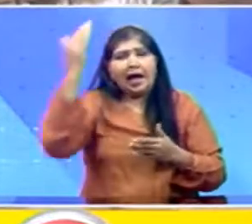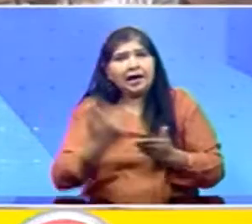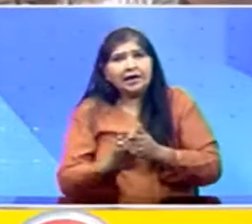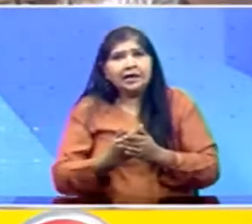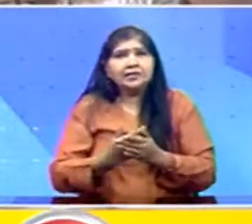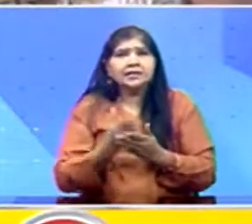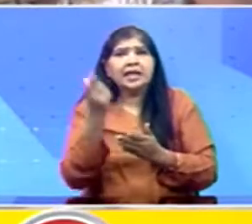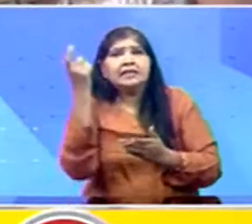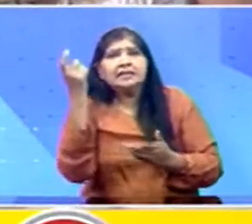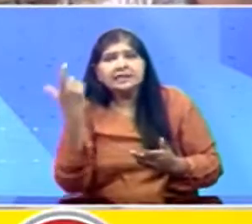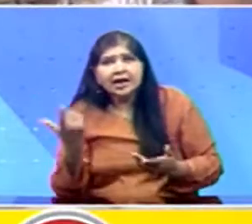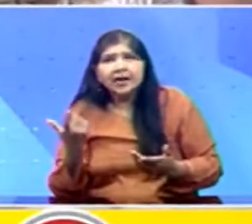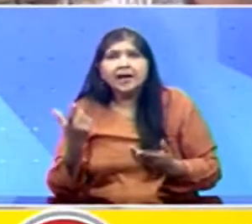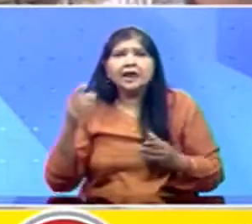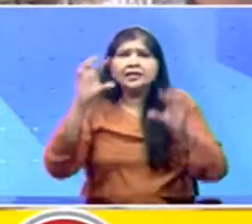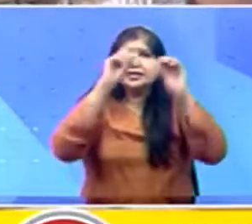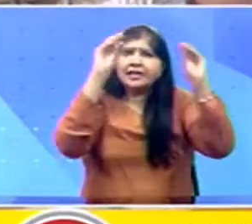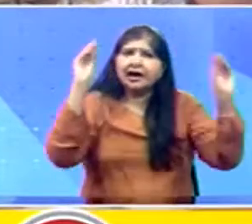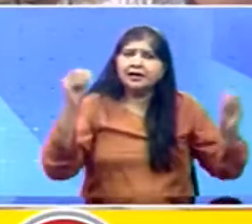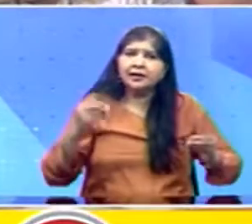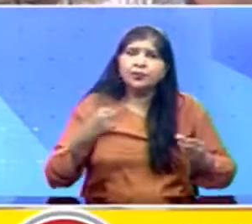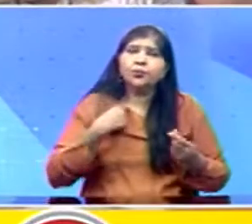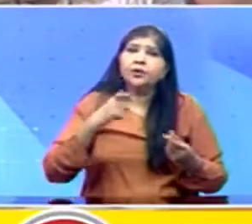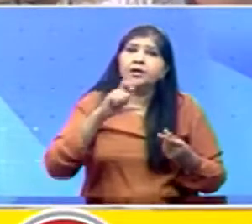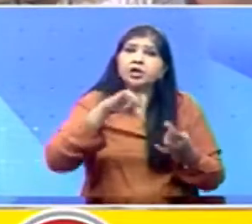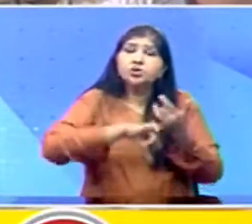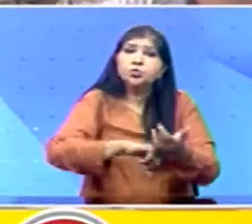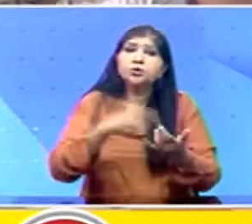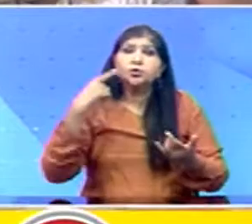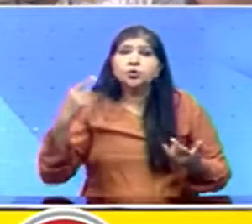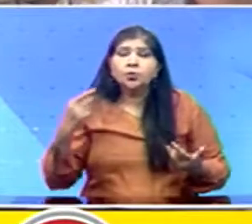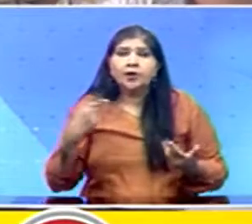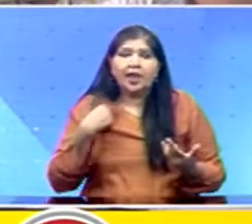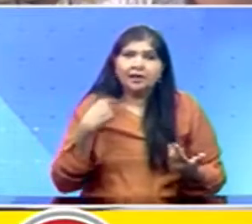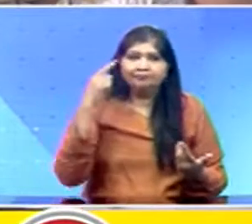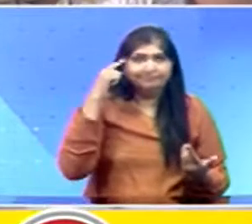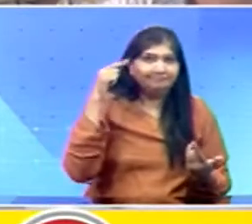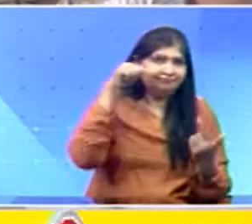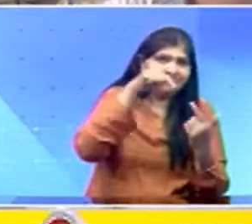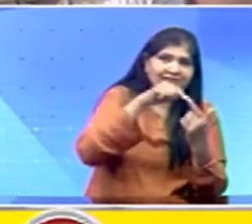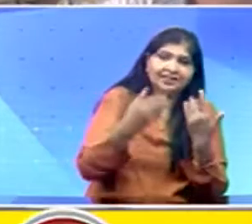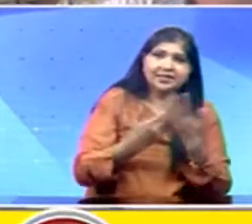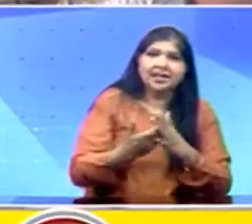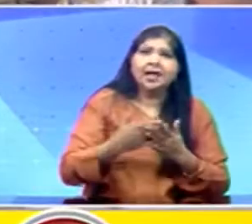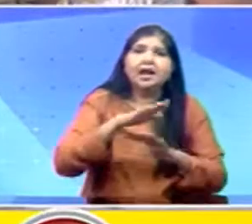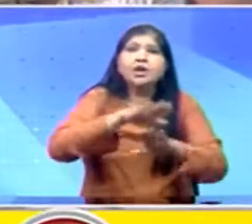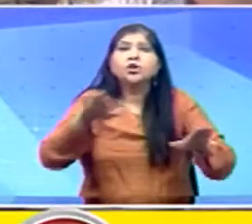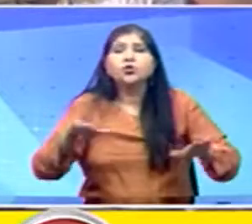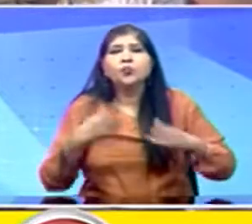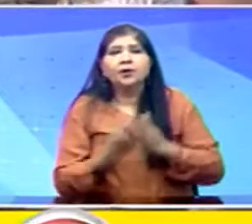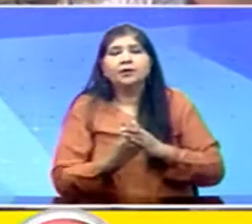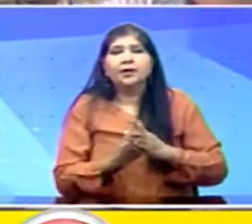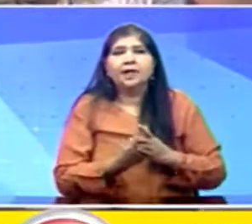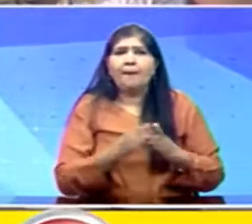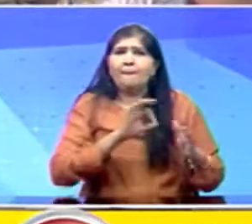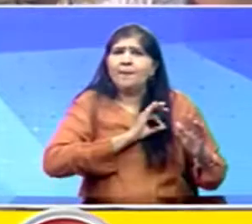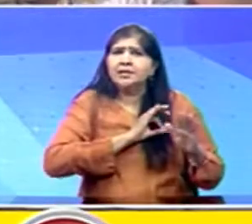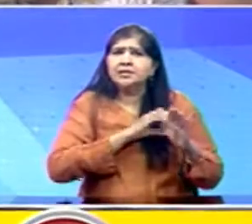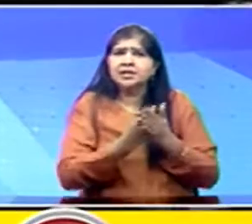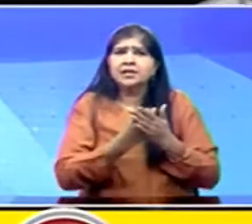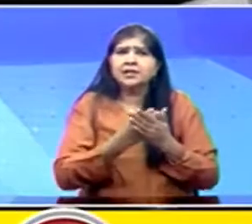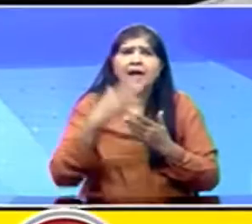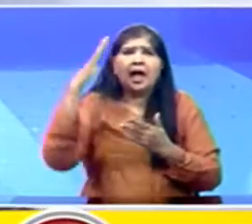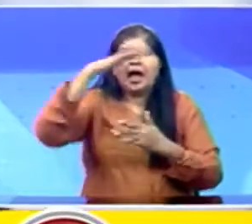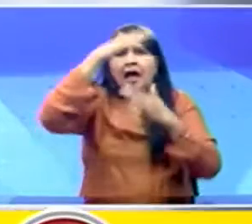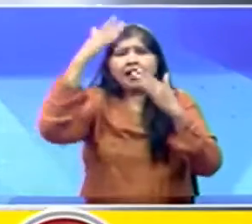चान, तारे, उनके कहानिया आकर्सित करती हैं युवाओं के लिए आकास छुना